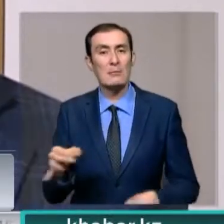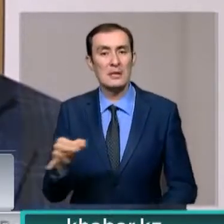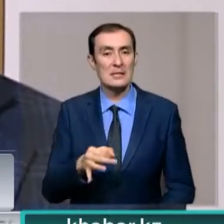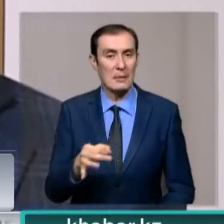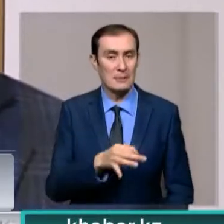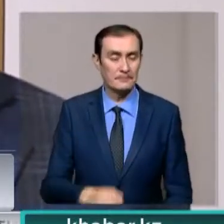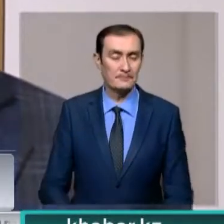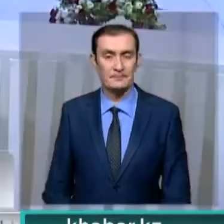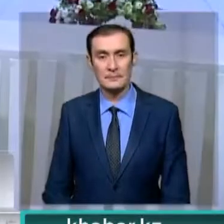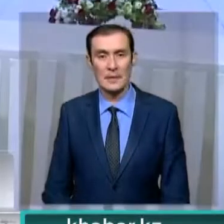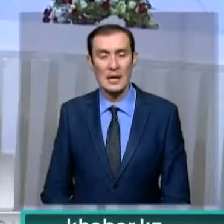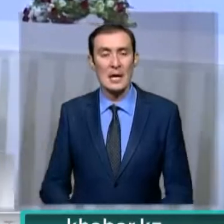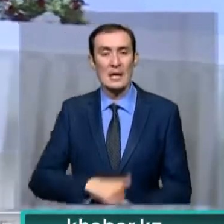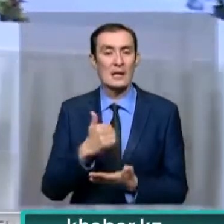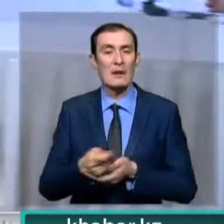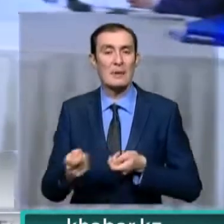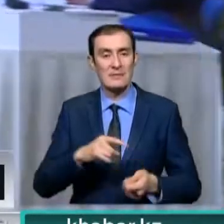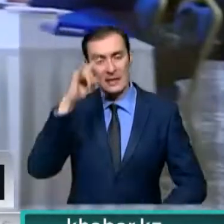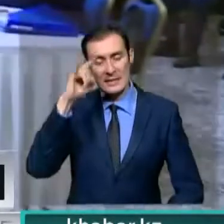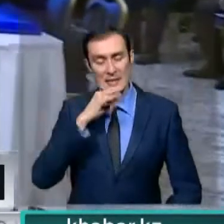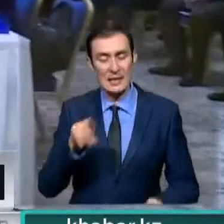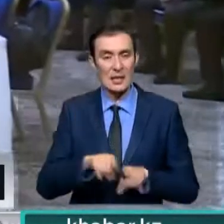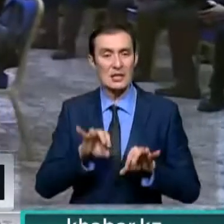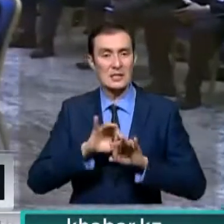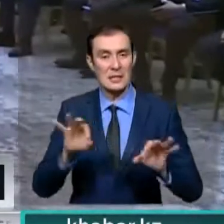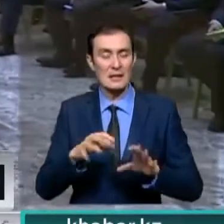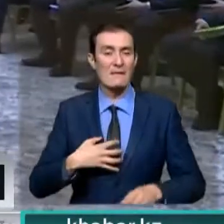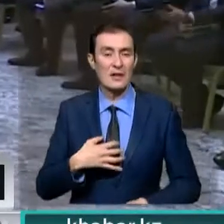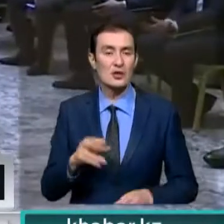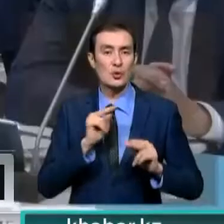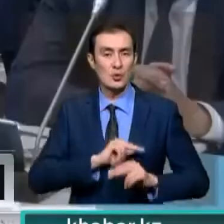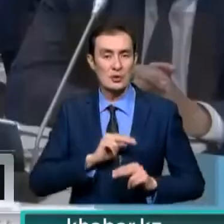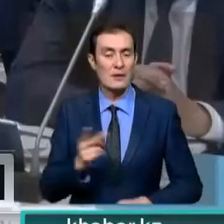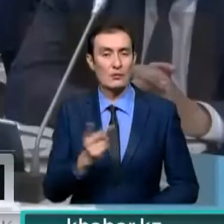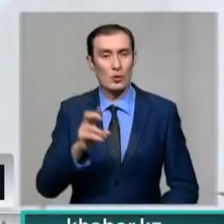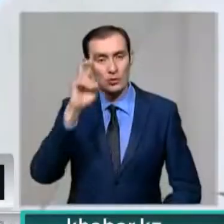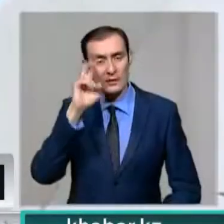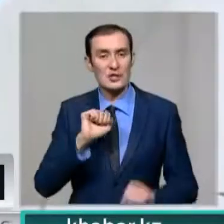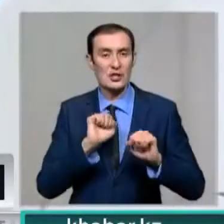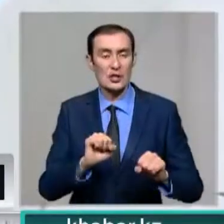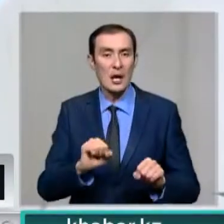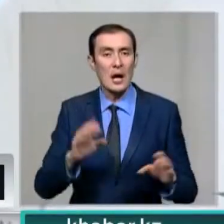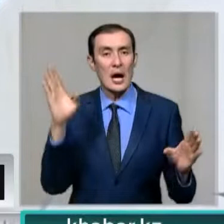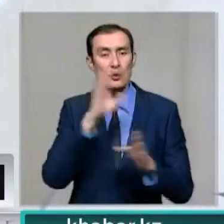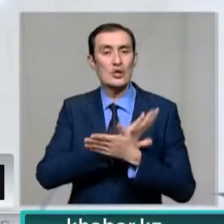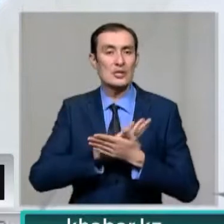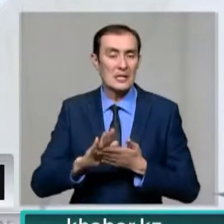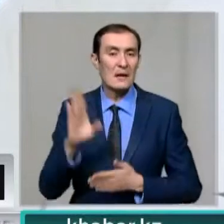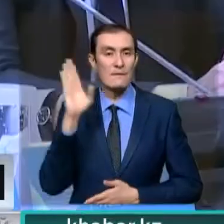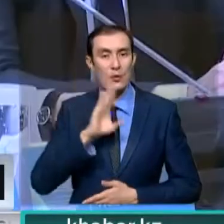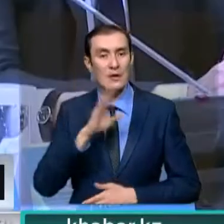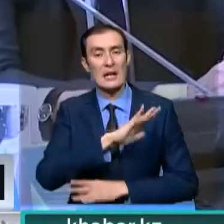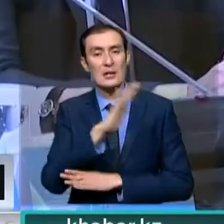регионами глава правительства Казахстана также подчеркнул важность сотрудничества двух стран защита окружающей среды